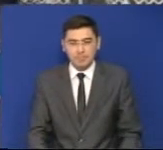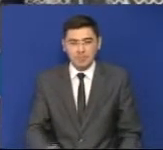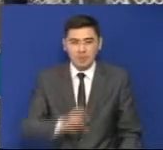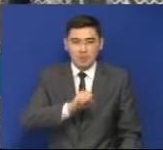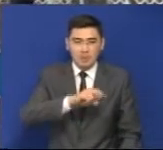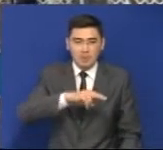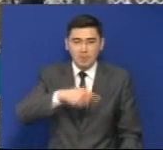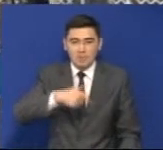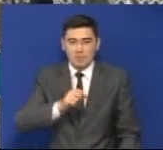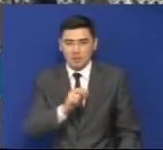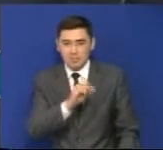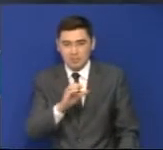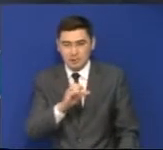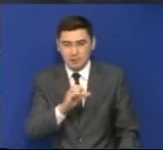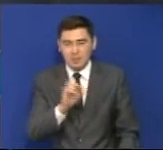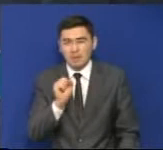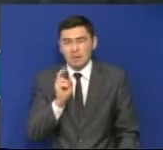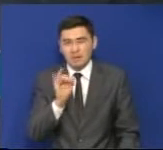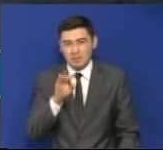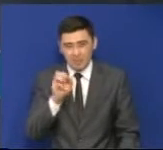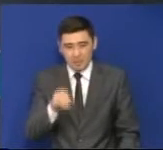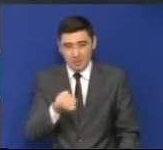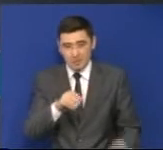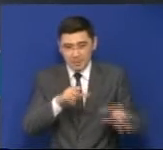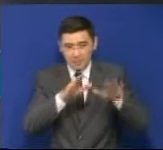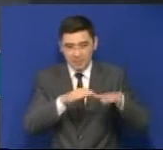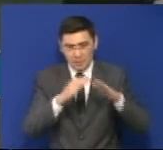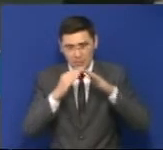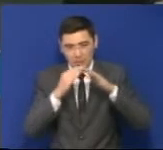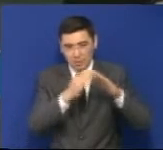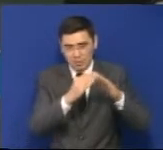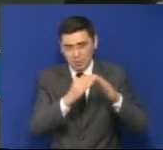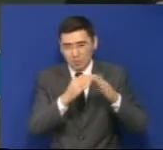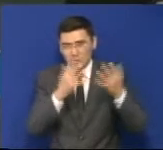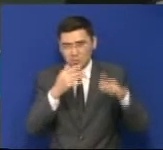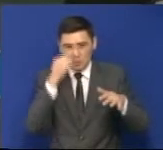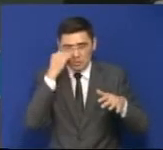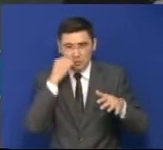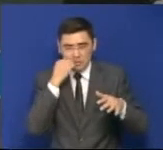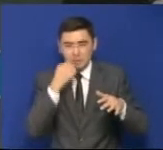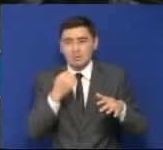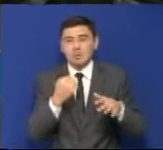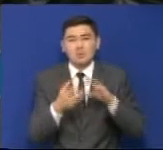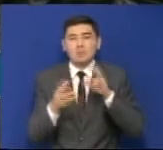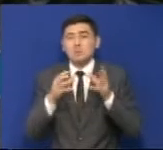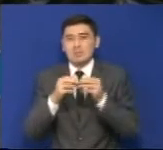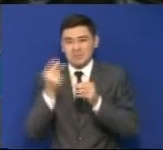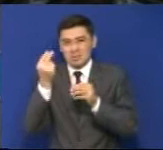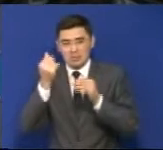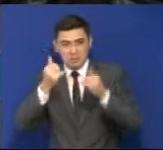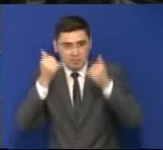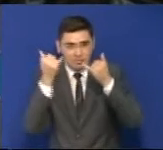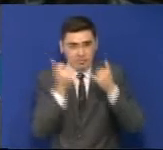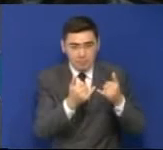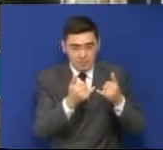Алғабас ауылындағы әкімдіктің ғимараты ұзақ жылдар бойы жөндеу көрмей тозығы жеткен болатын. Бюджеттен 32,148 миллион теңге қаржы